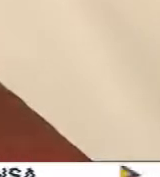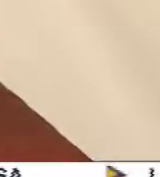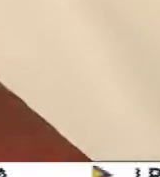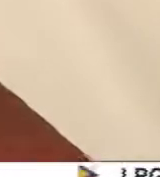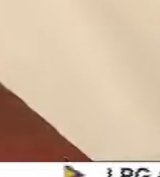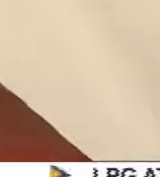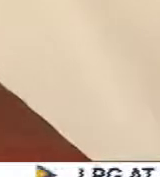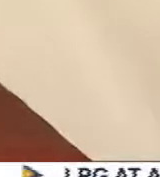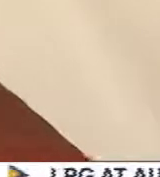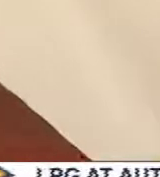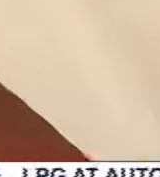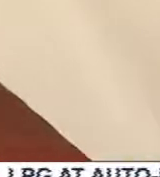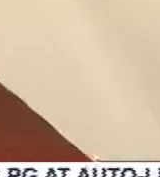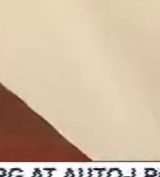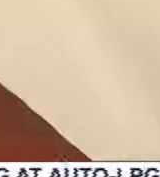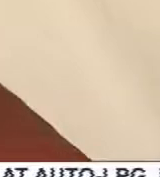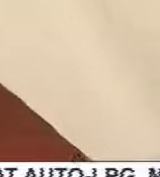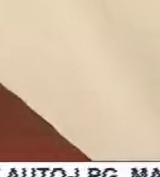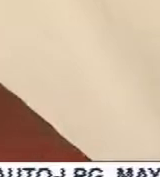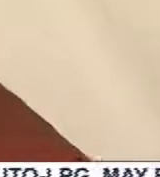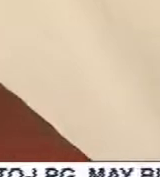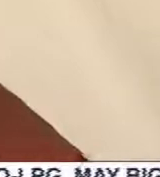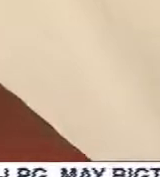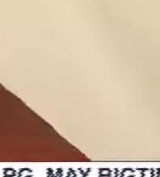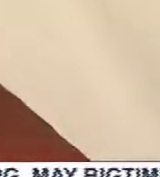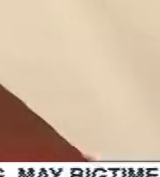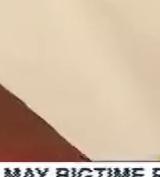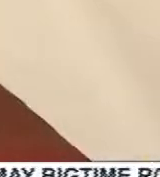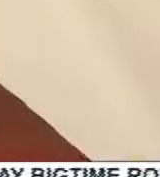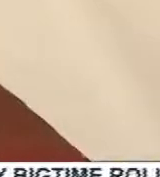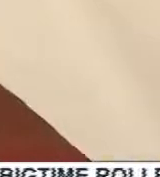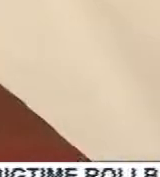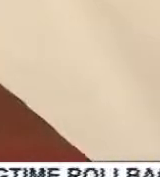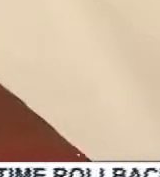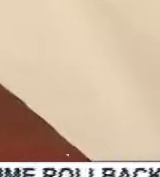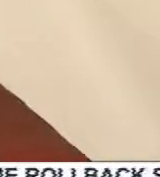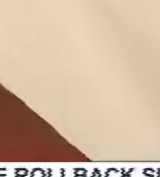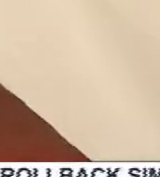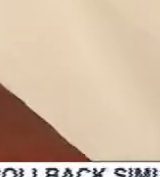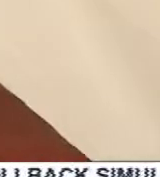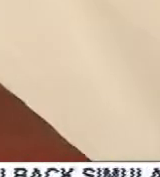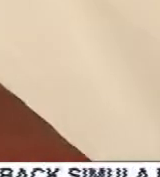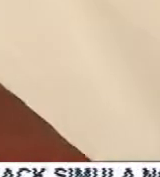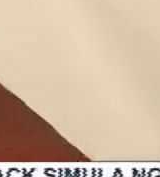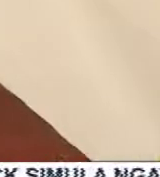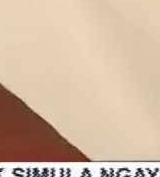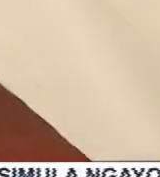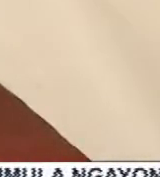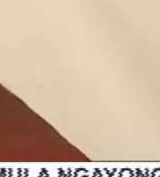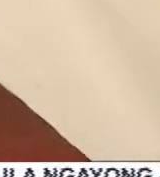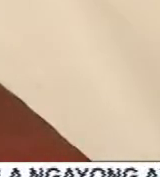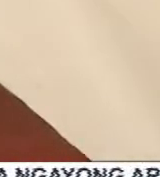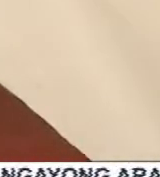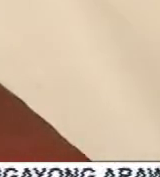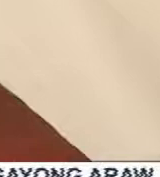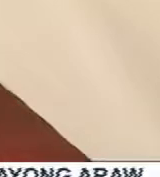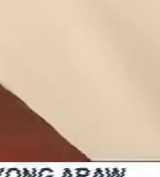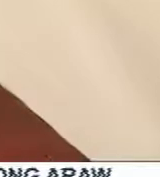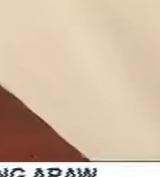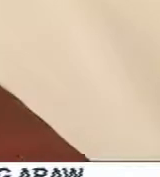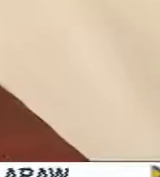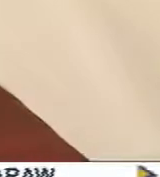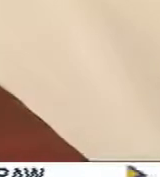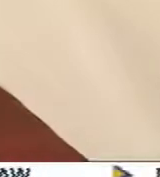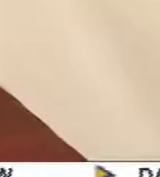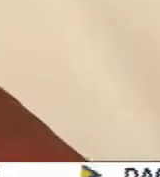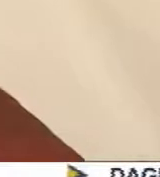sa atin ng ating mga magulang. Kaya naman ating mapapakinggan ngayong umaga ang kwento ni Pastor Ferdinand Atienza Jr. at